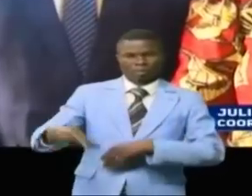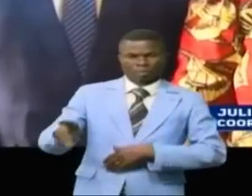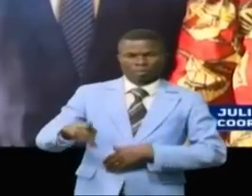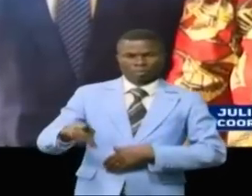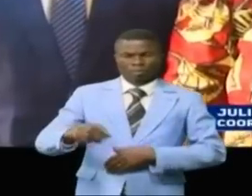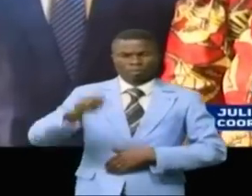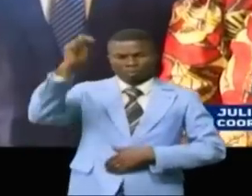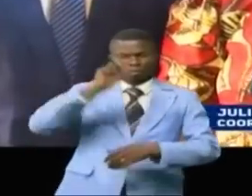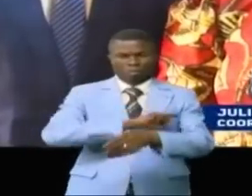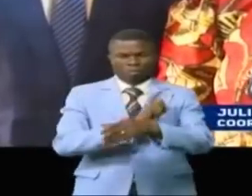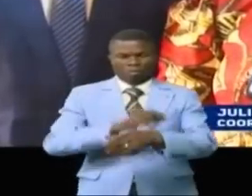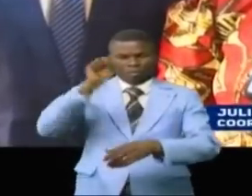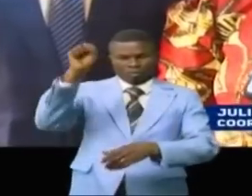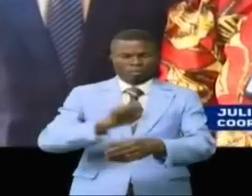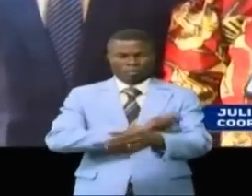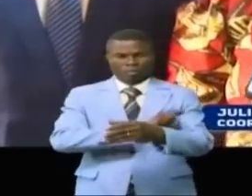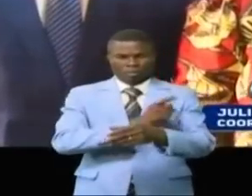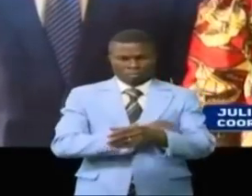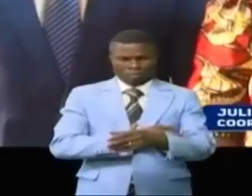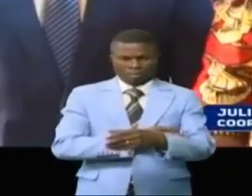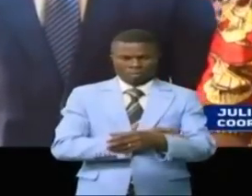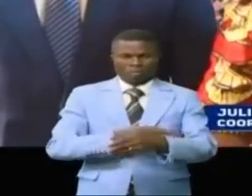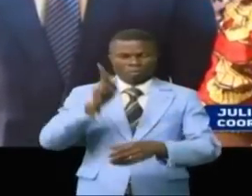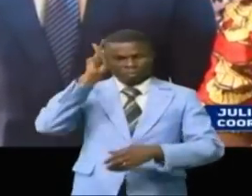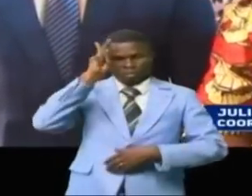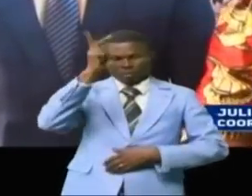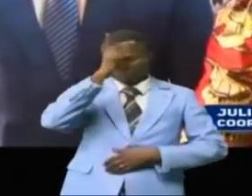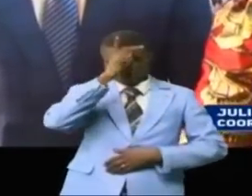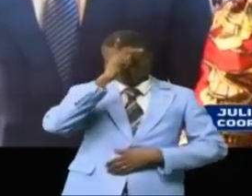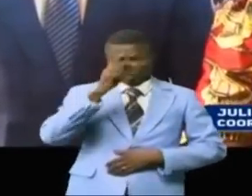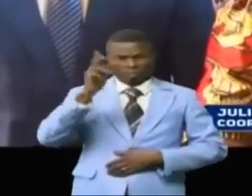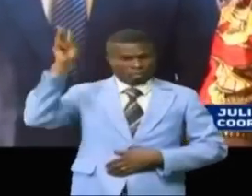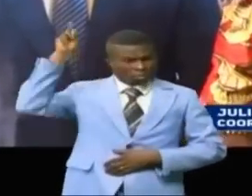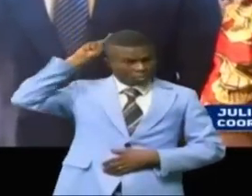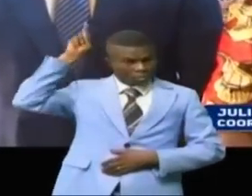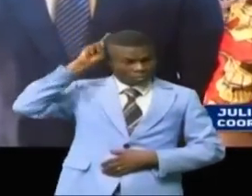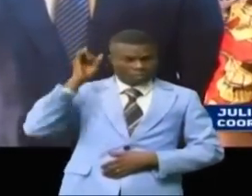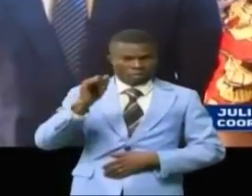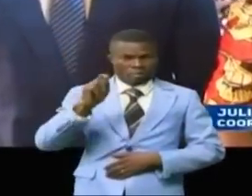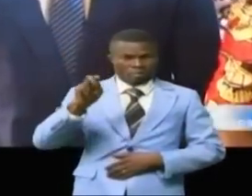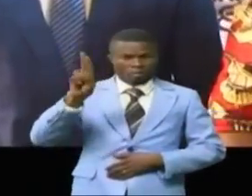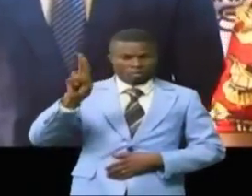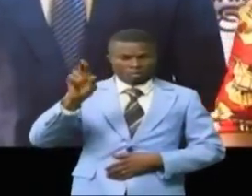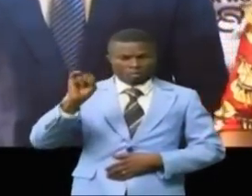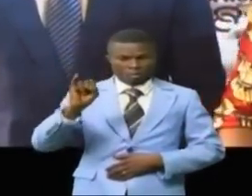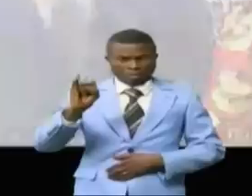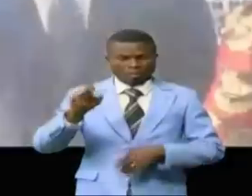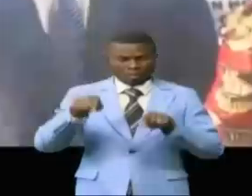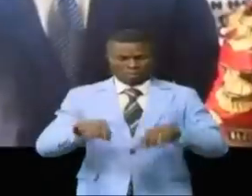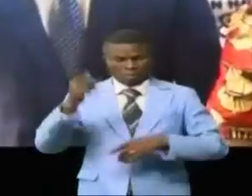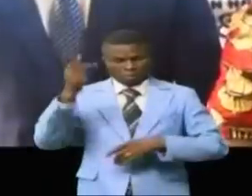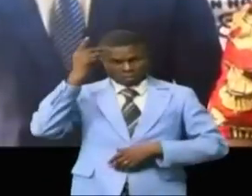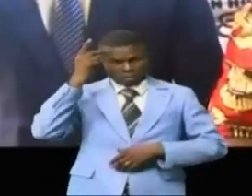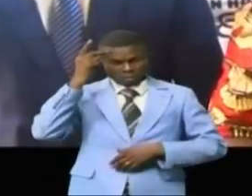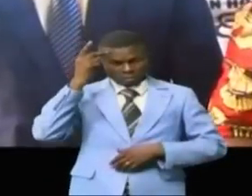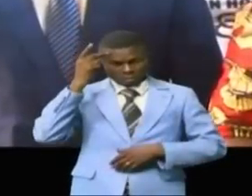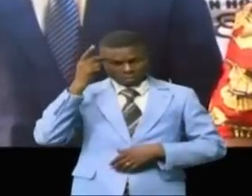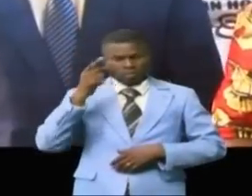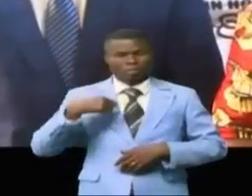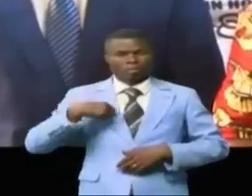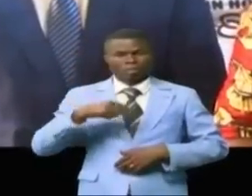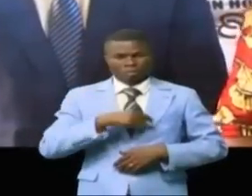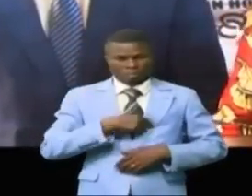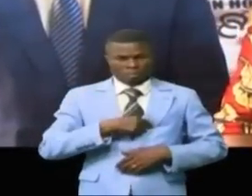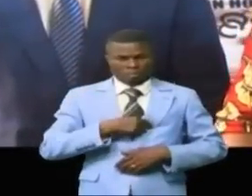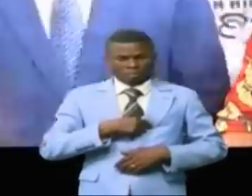Nord Kivu, Sud Kivu, Katanga, Kolwezi, Ituri aussi. Et ici à Kinshasa, vraiment, elle a été